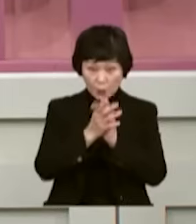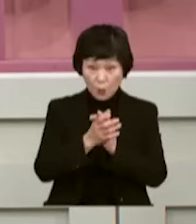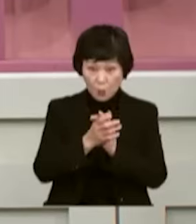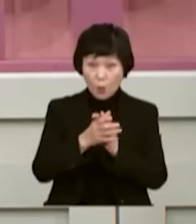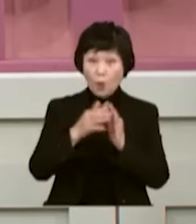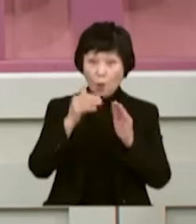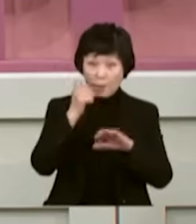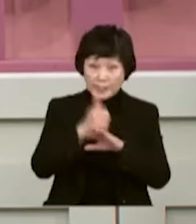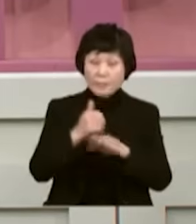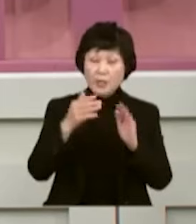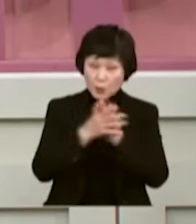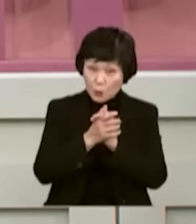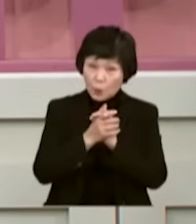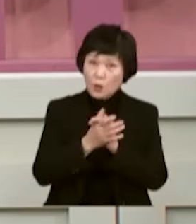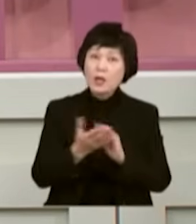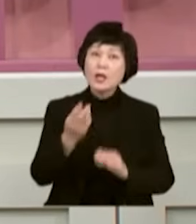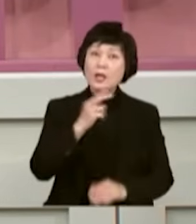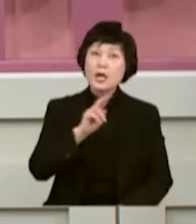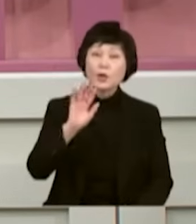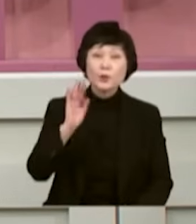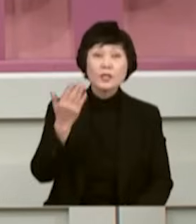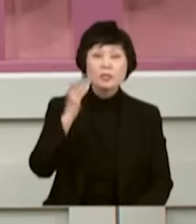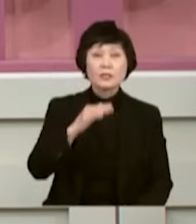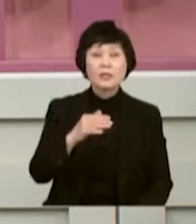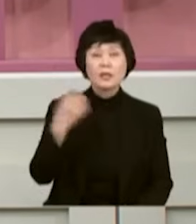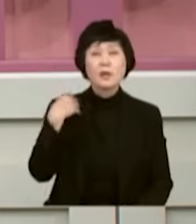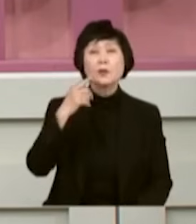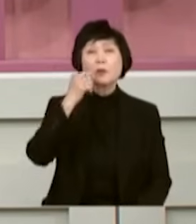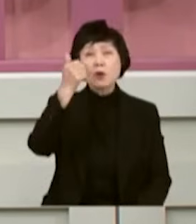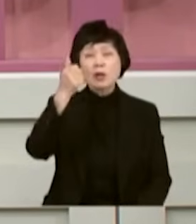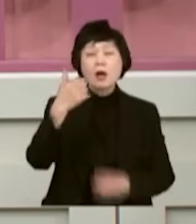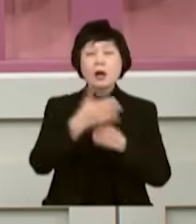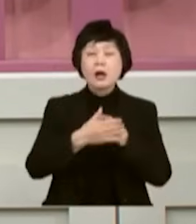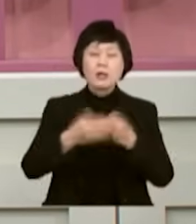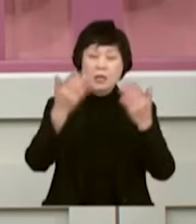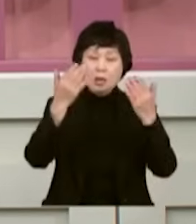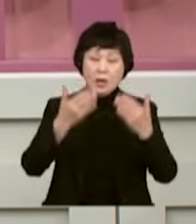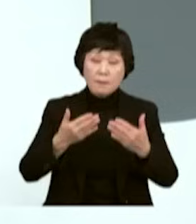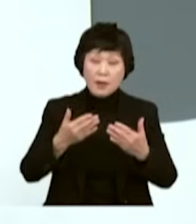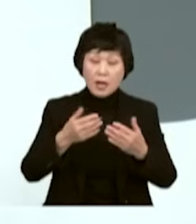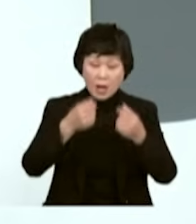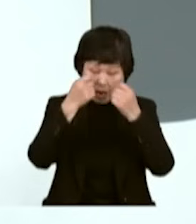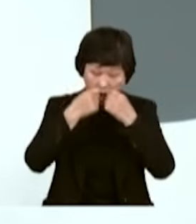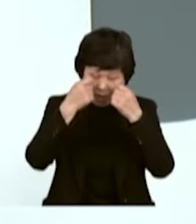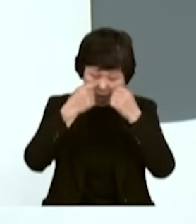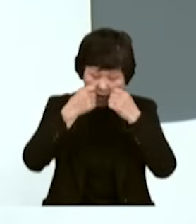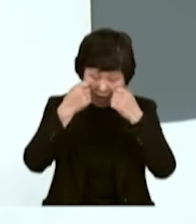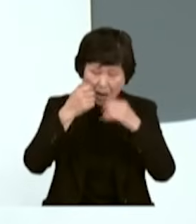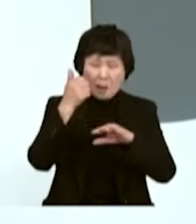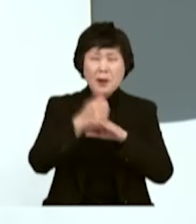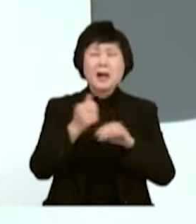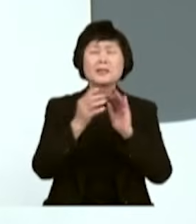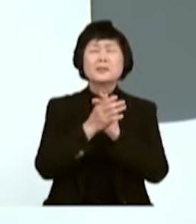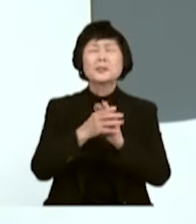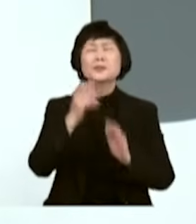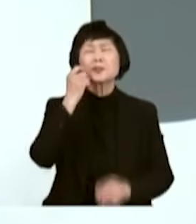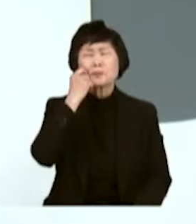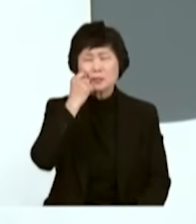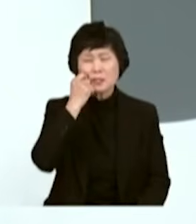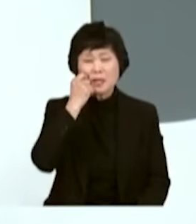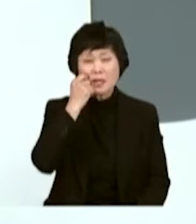올라와야 되는데 담임 목사님 은혜 받아갖고 우느냐고 못 올라오세요? 올라와서 마이크 잡고